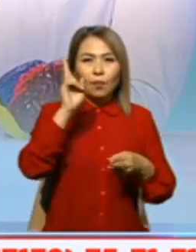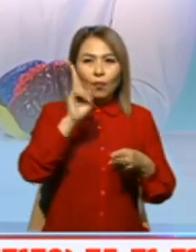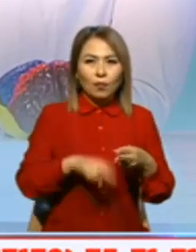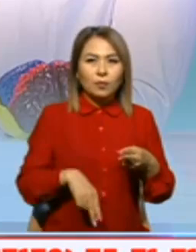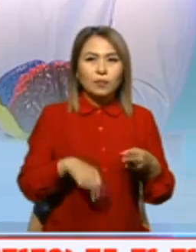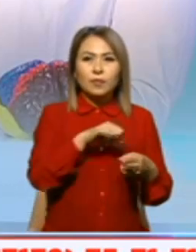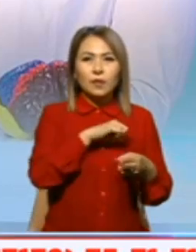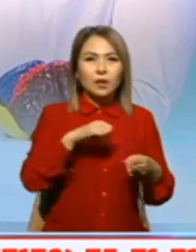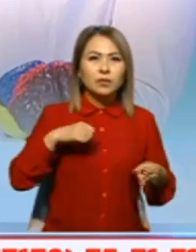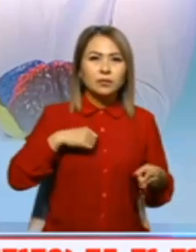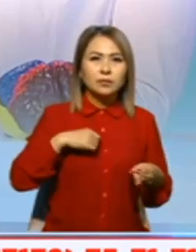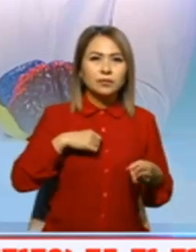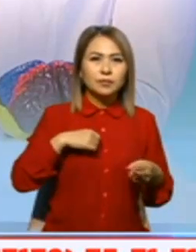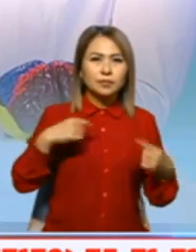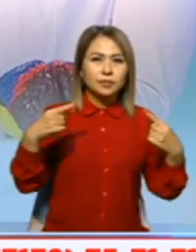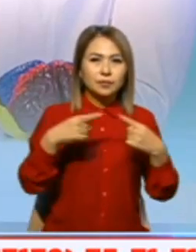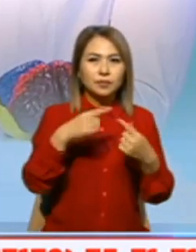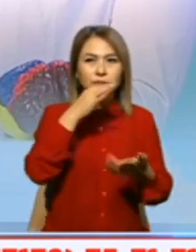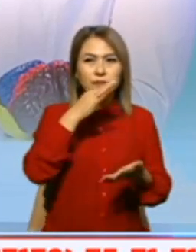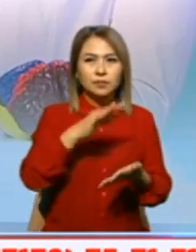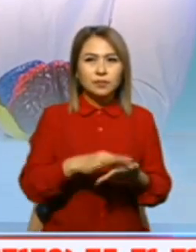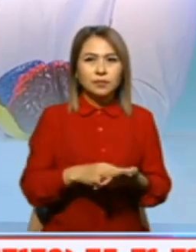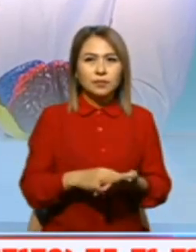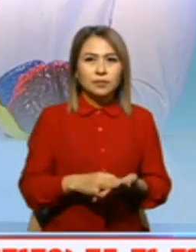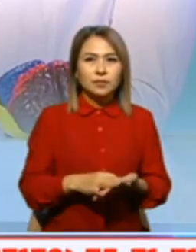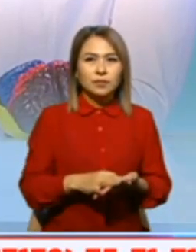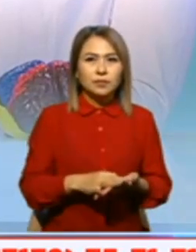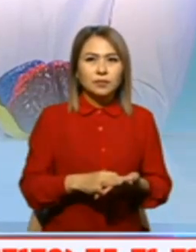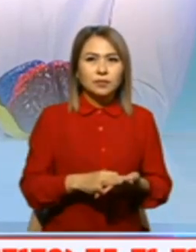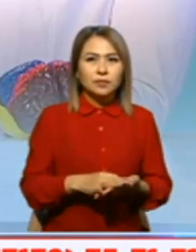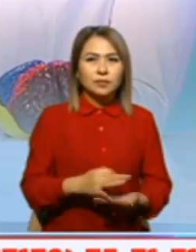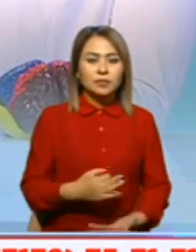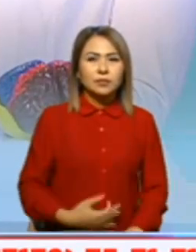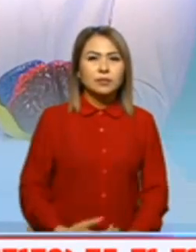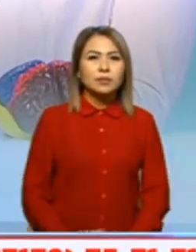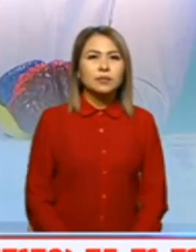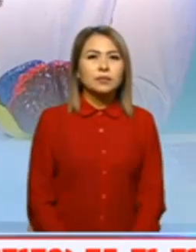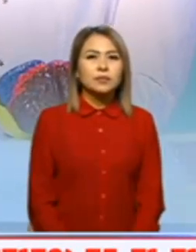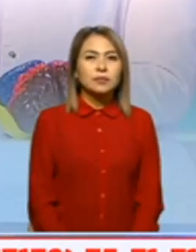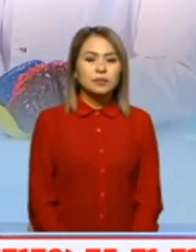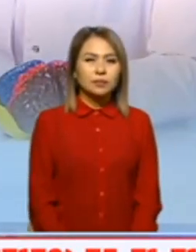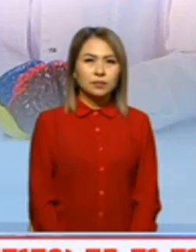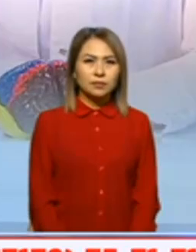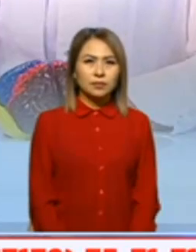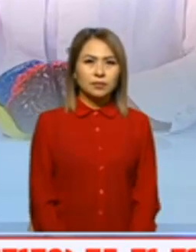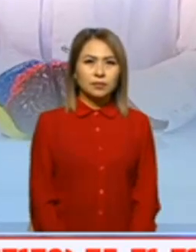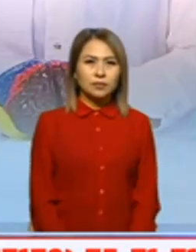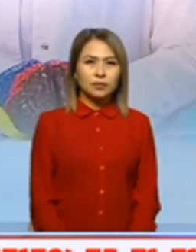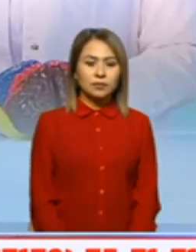кейін өзінің нақты жауабын айтатын болады. Айтамын, міндетті түрде. Эфирден тыс